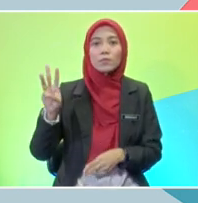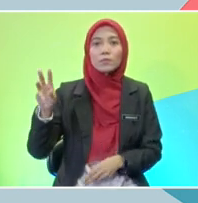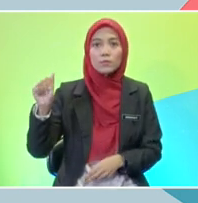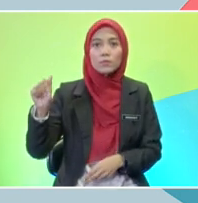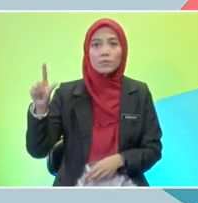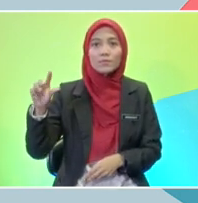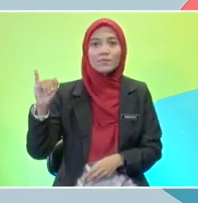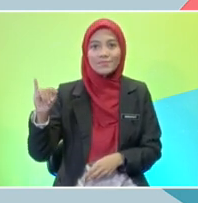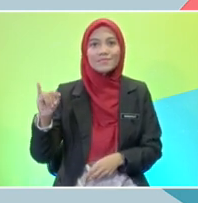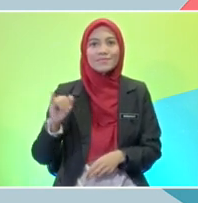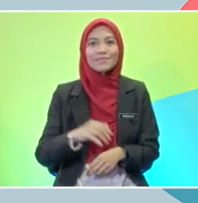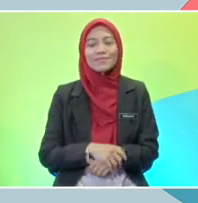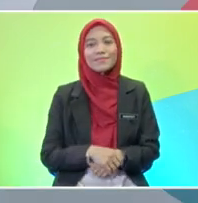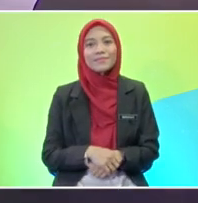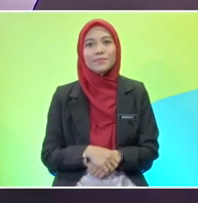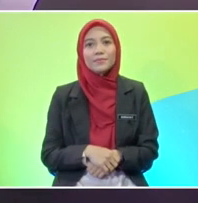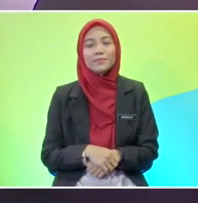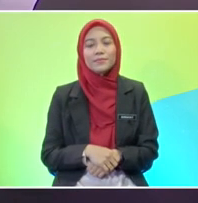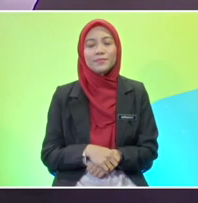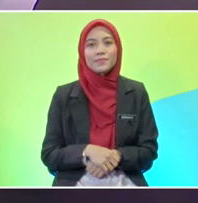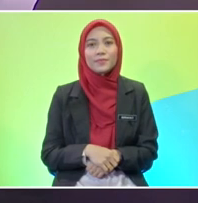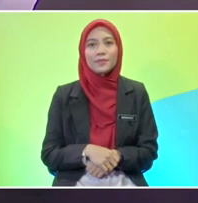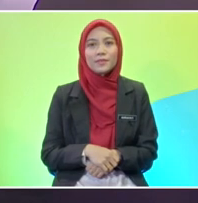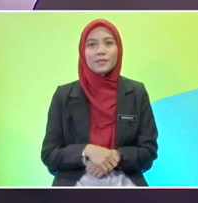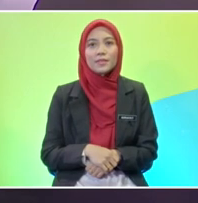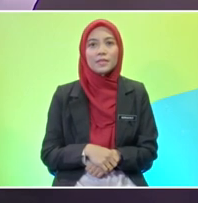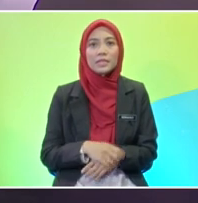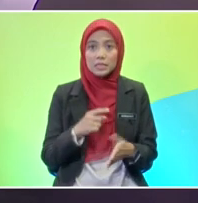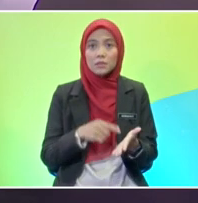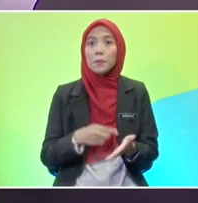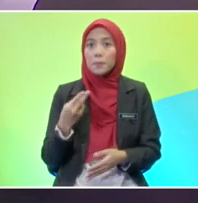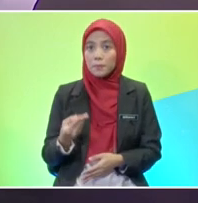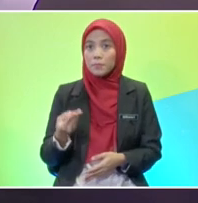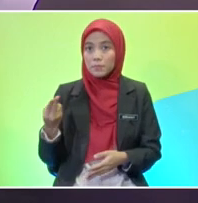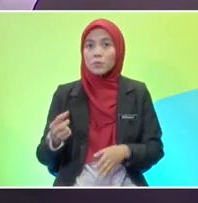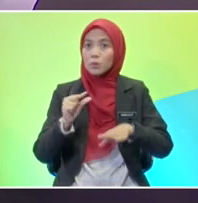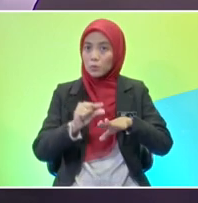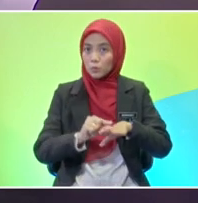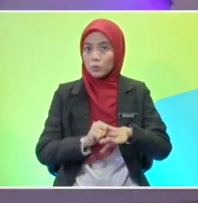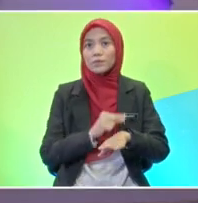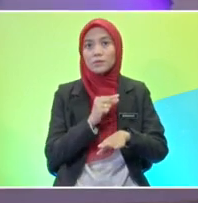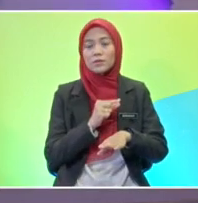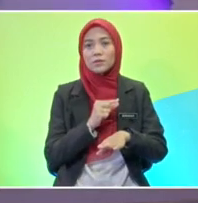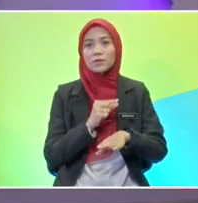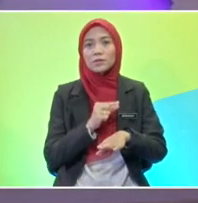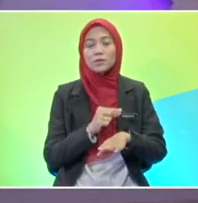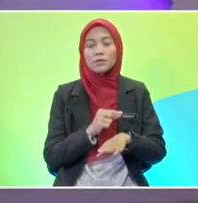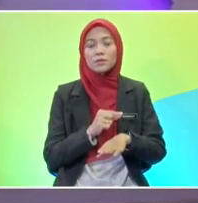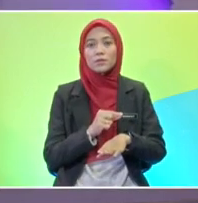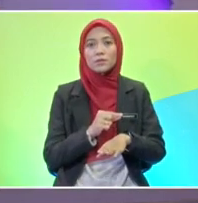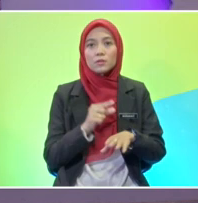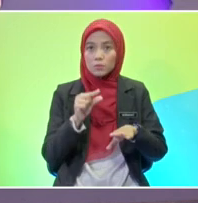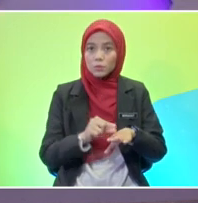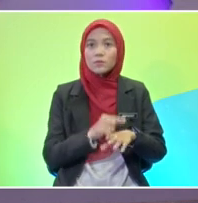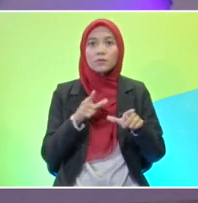tuh Oke seterusnya ini bahan yang digunakan tentu sekali kita menggunakan kayu